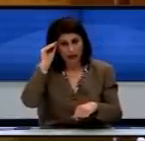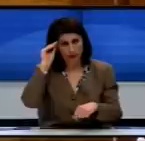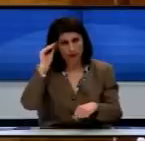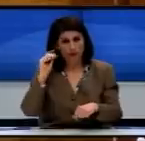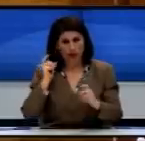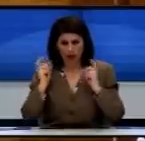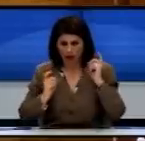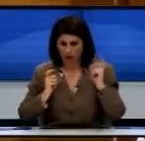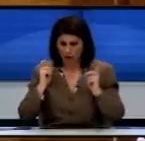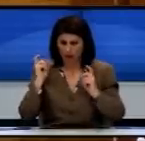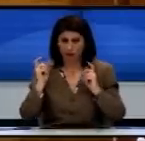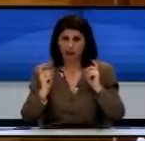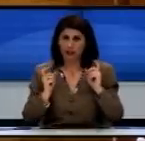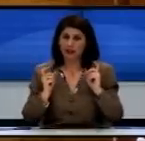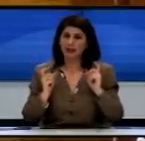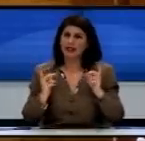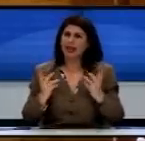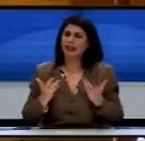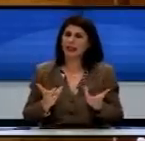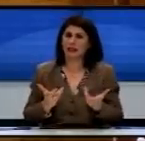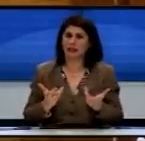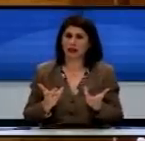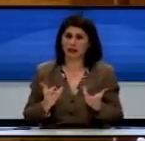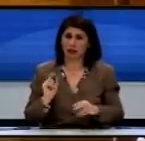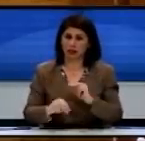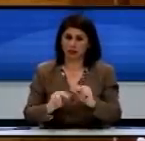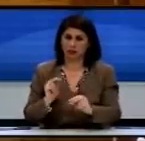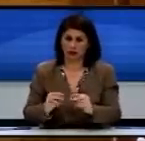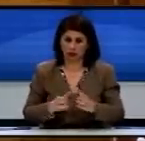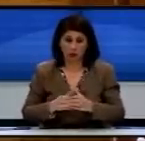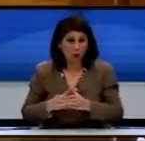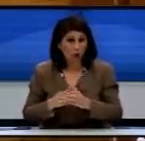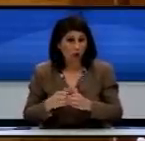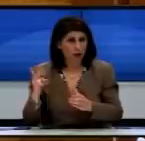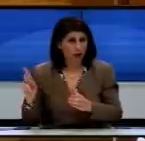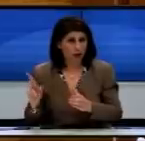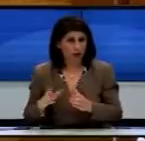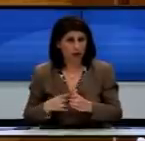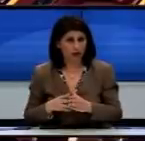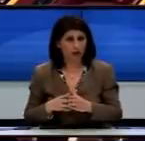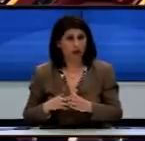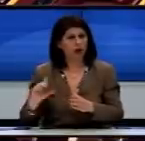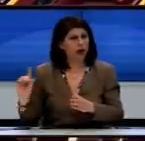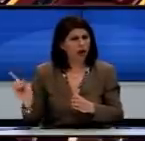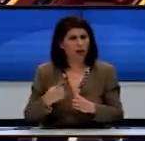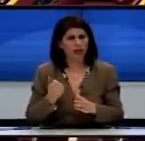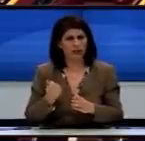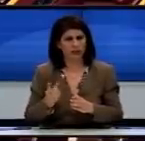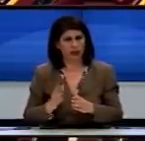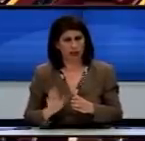να αντιληφθείτε και να σας προβληματίσει γιατί οι ψηφοφόροι του κόμματός σας σε όλες τις